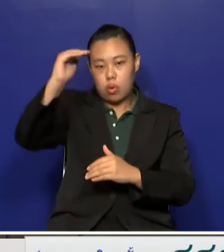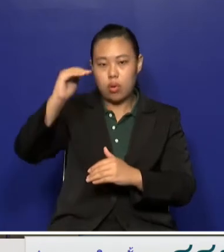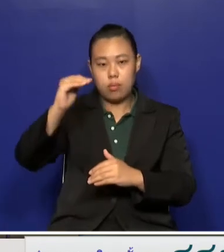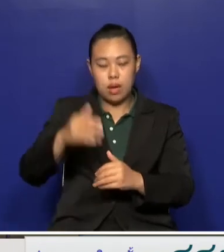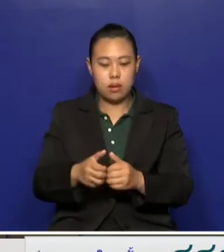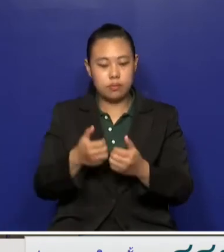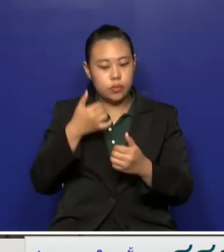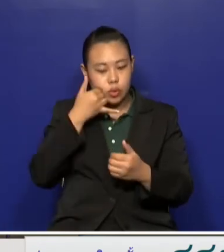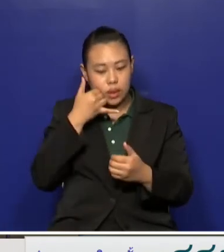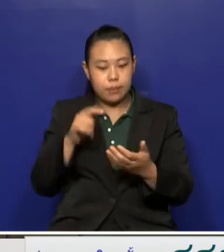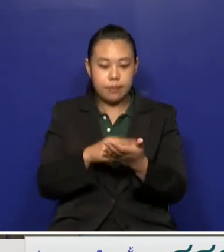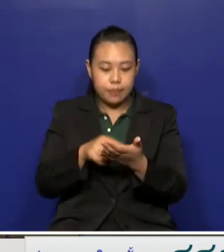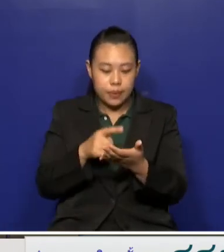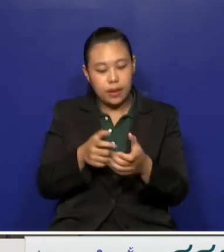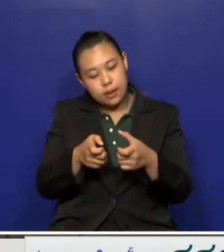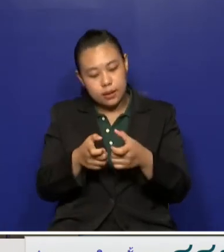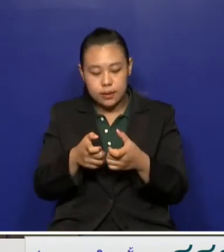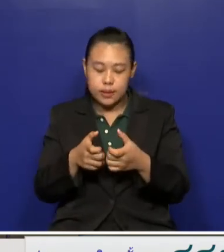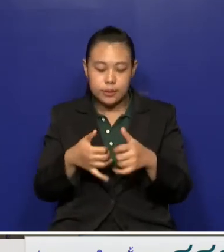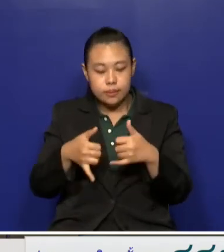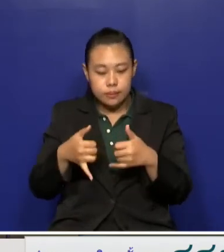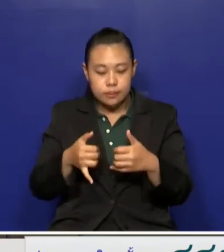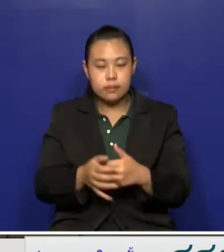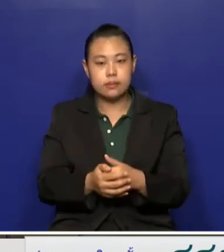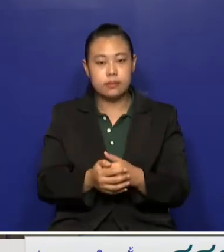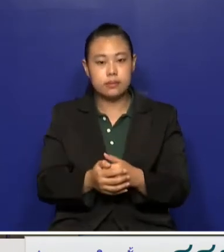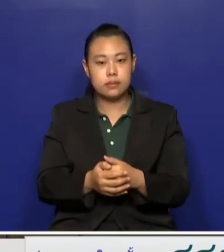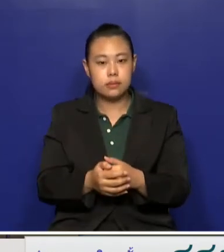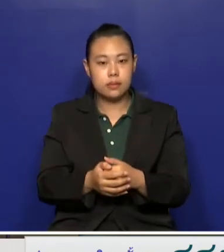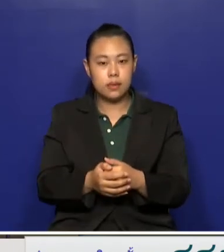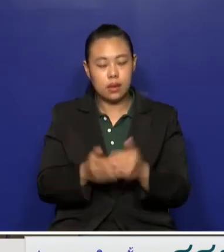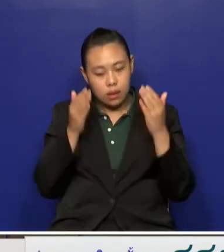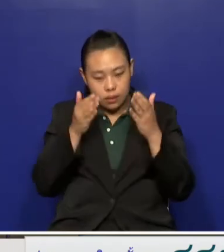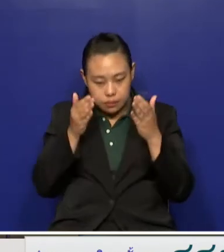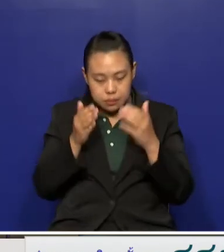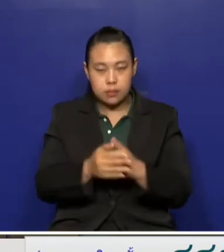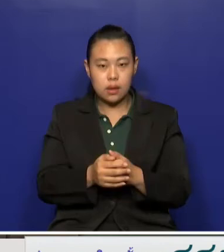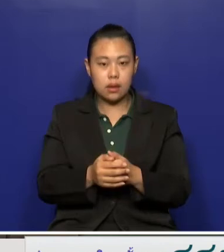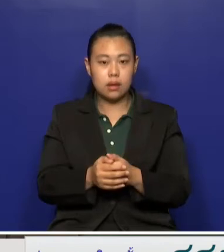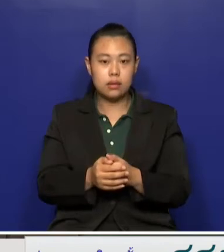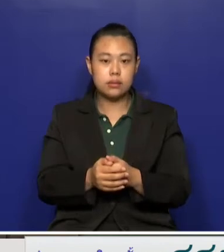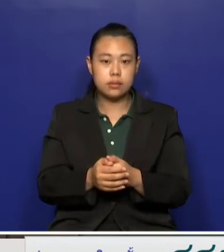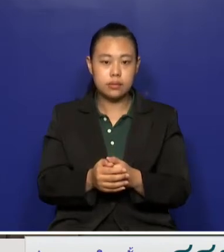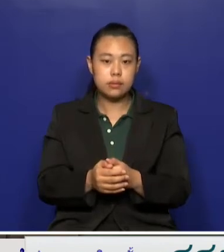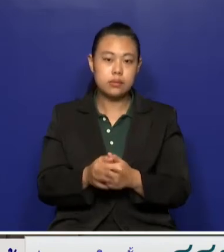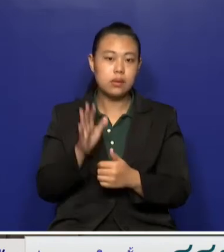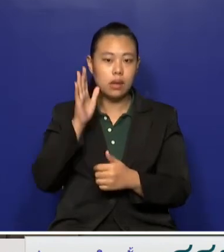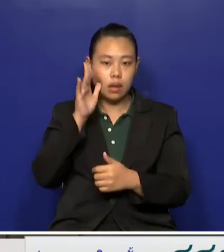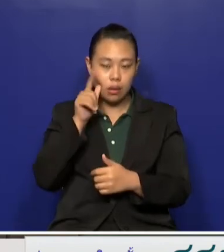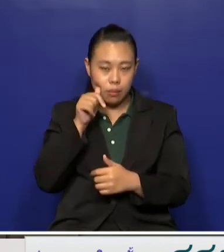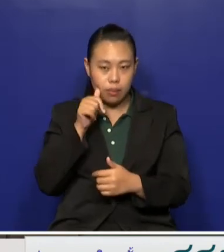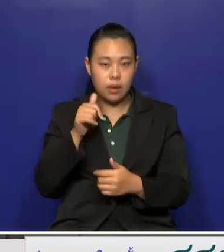ยนะครับเพราะเด็กที่อยู่กับมือถือเนี่ยนะครับที่พ่อแม่ซื้อไ